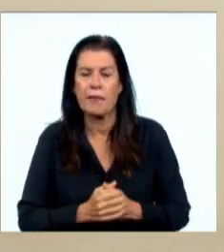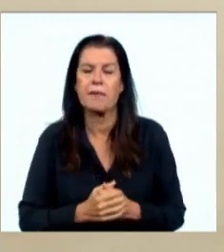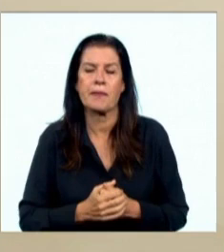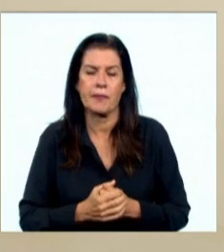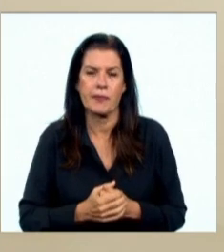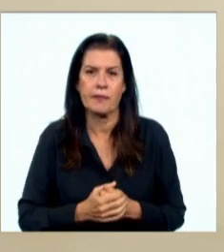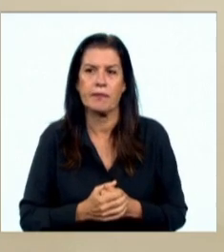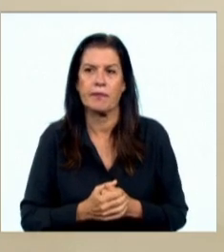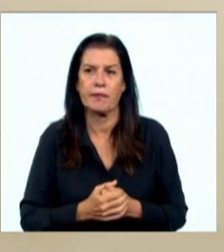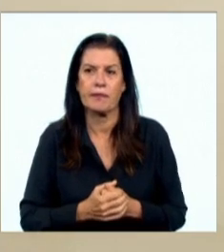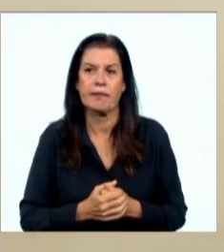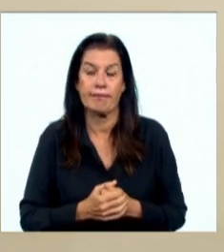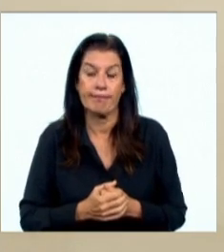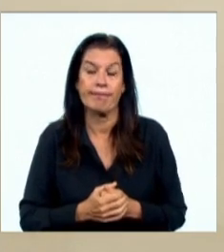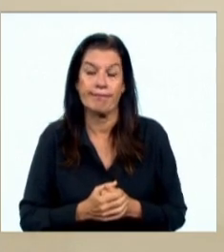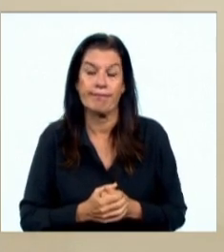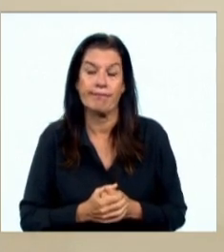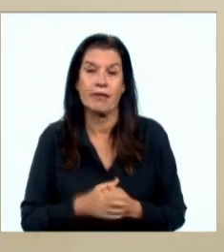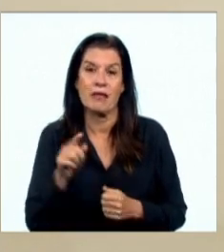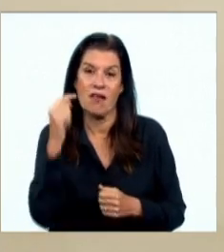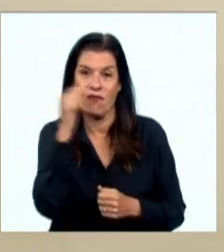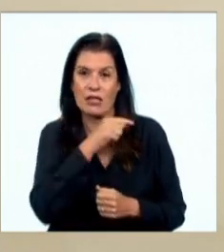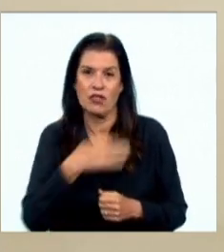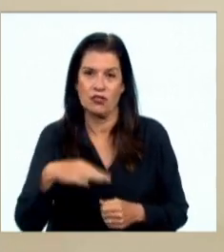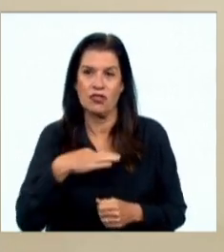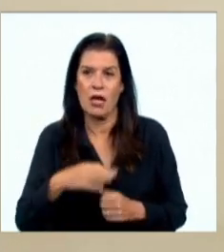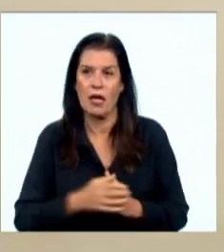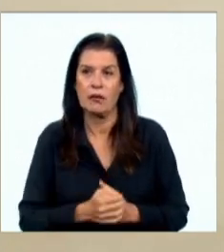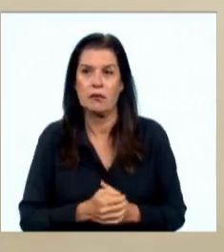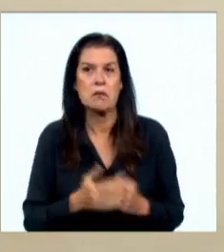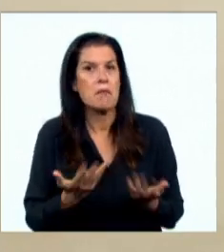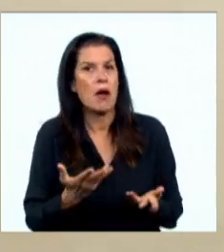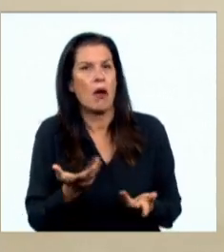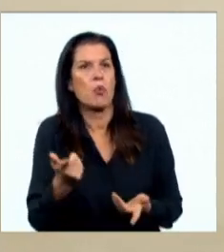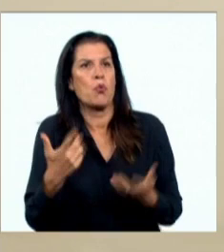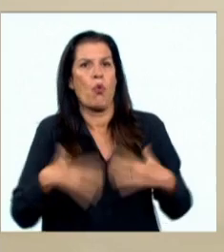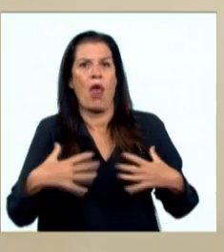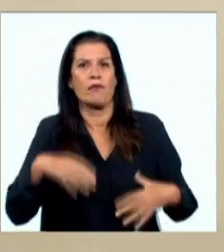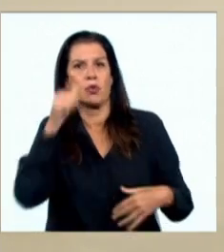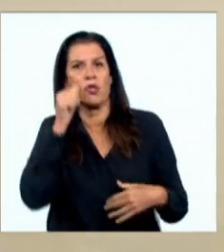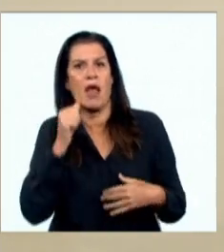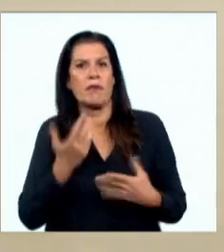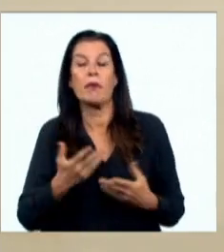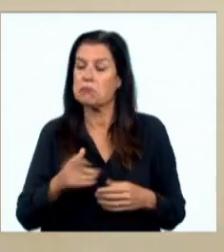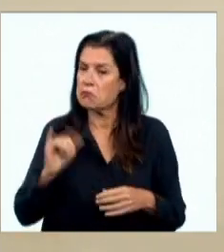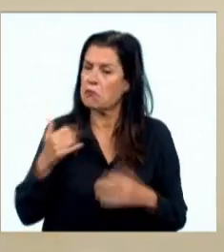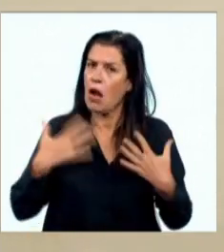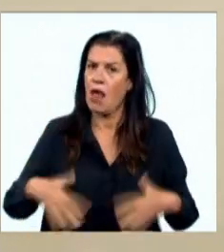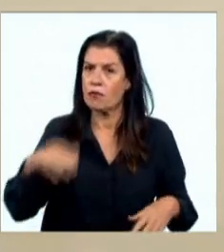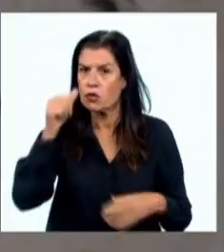כן, זה פשלה שלנו. לא נראה לך, הוא היה לבוש לבן? נראה לבוש לבן, נראה כמוני